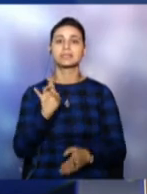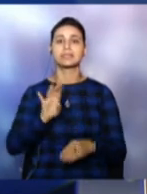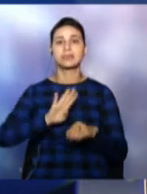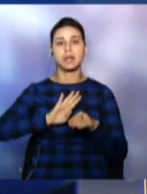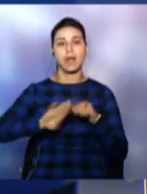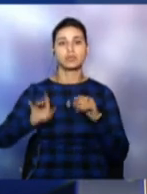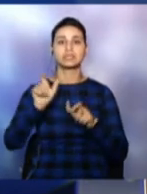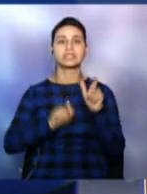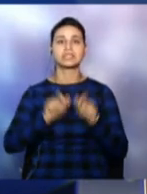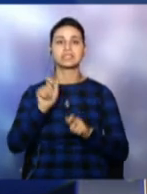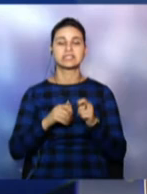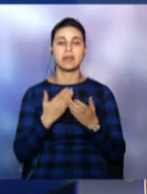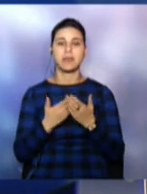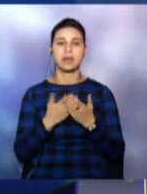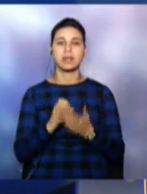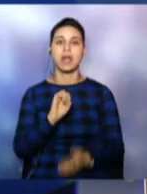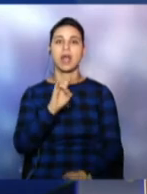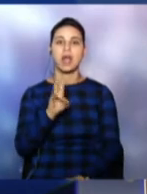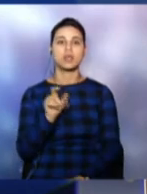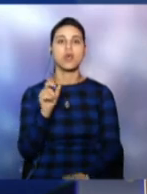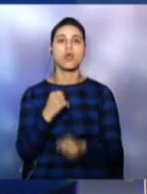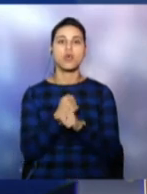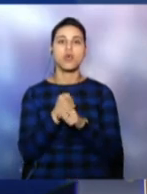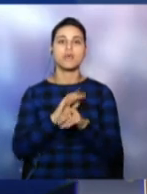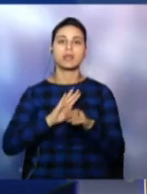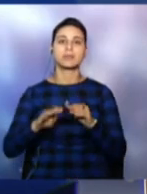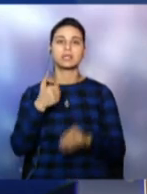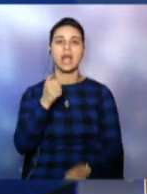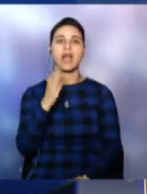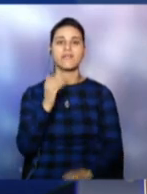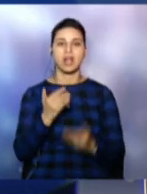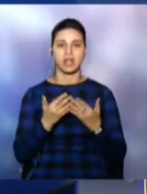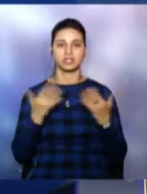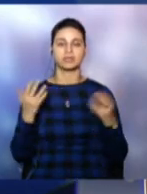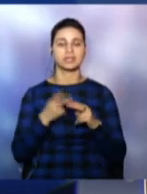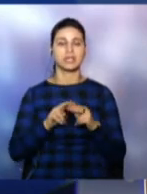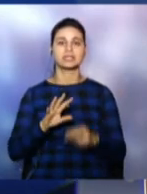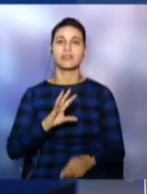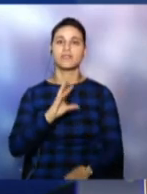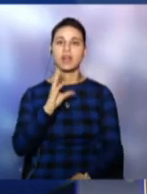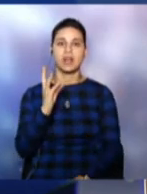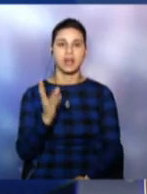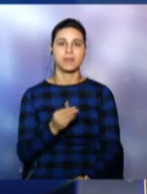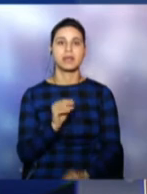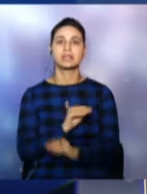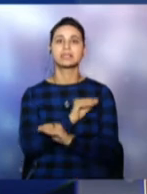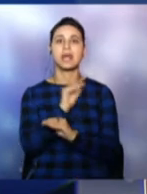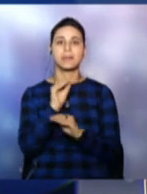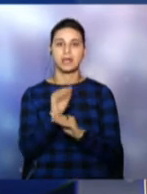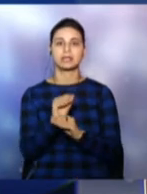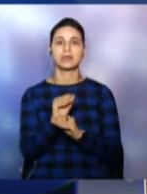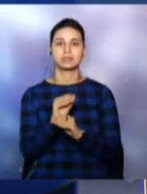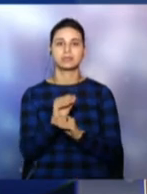ცხიმგამოცლილი რძის პროდუქტების მოხმარება ან კოფეინგამოცლილი ყავის მოხმარება და ასე შემდეგ. ეს ყველა შემთხვევაში დამატებით